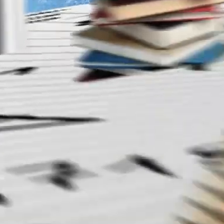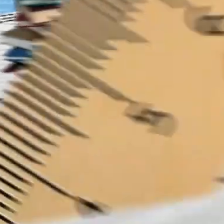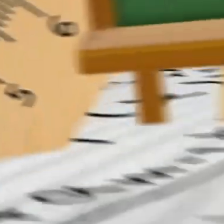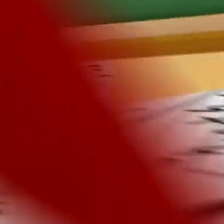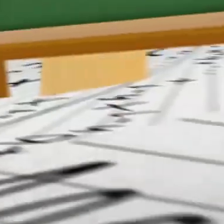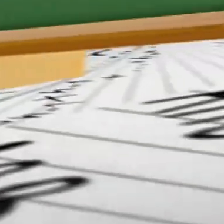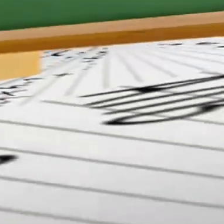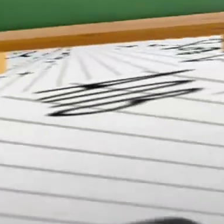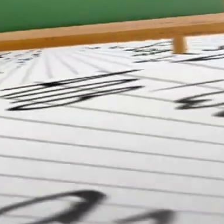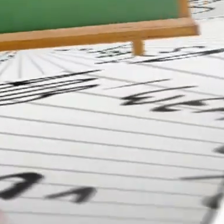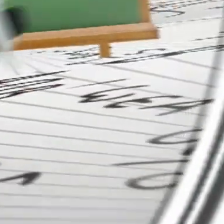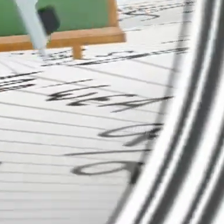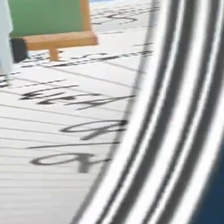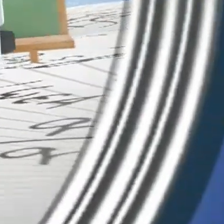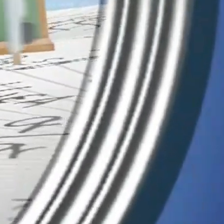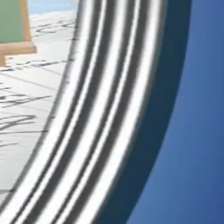Muzica